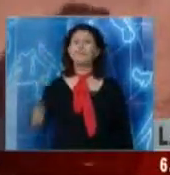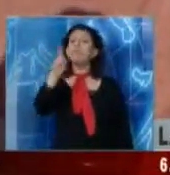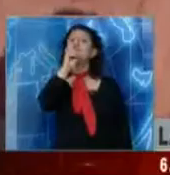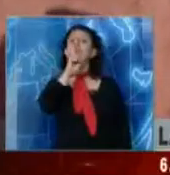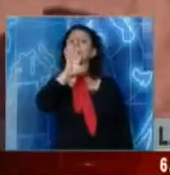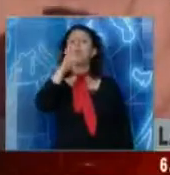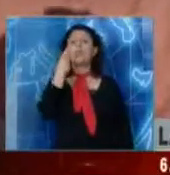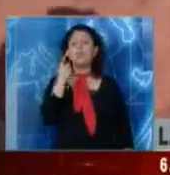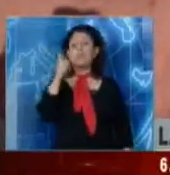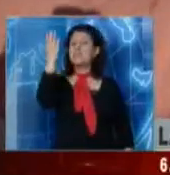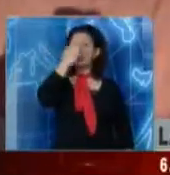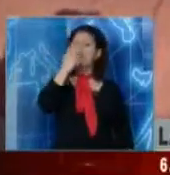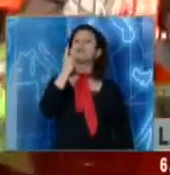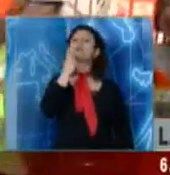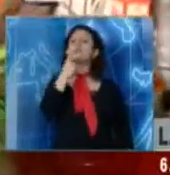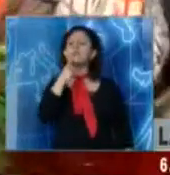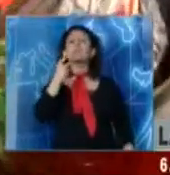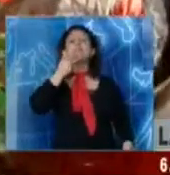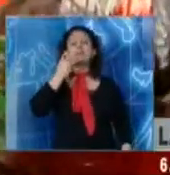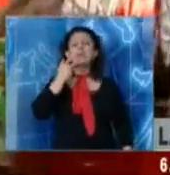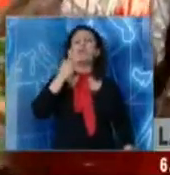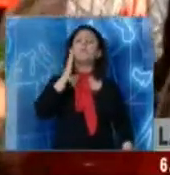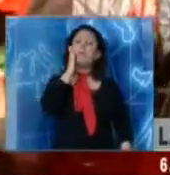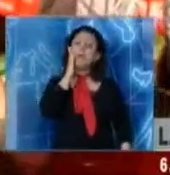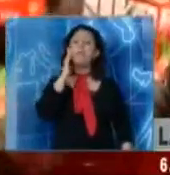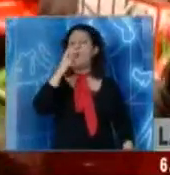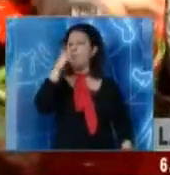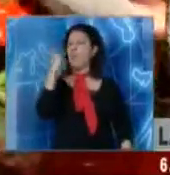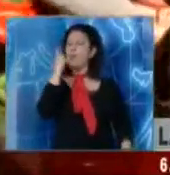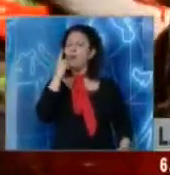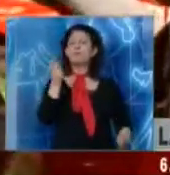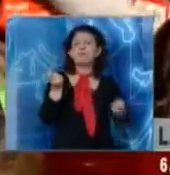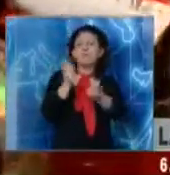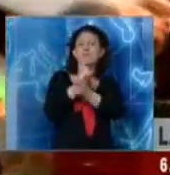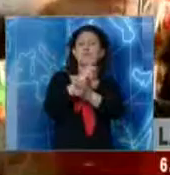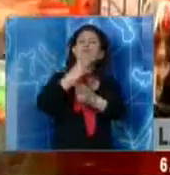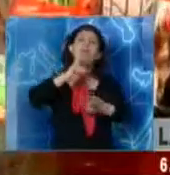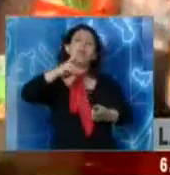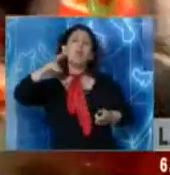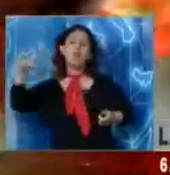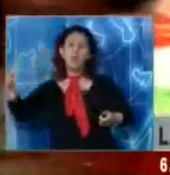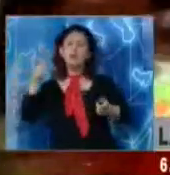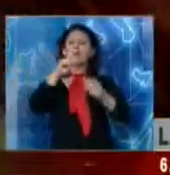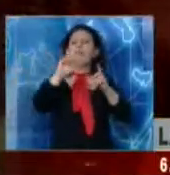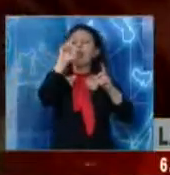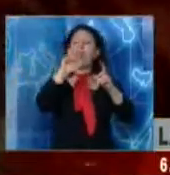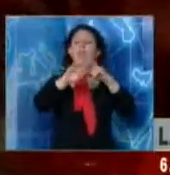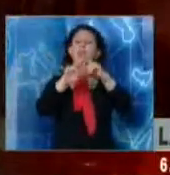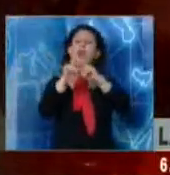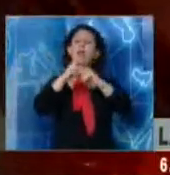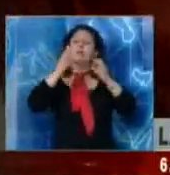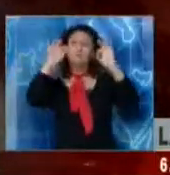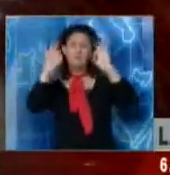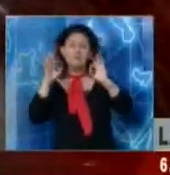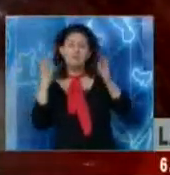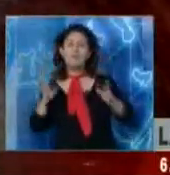150 bin adet siyah, kırmızı, sarı, beyaz, pembe, mor ve tonları ile karışık olmak üzere 9 renk lalenin satışına başlandı.